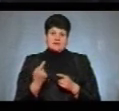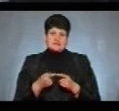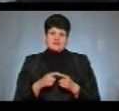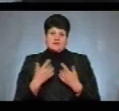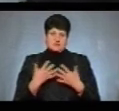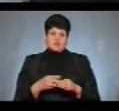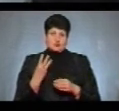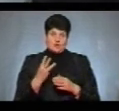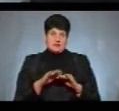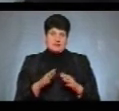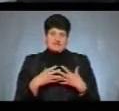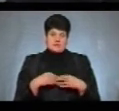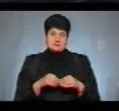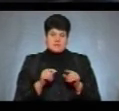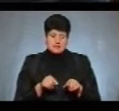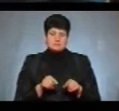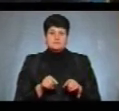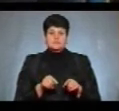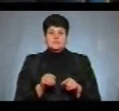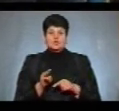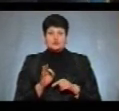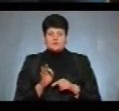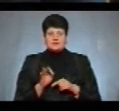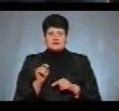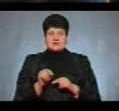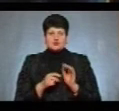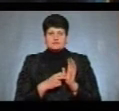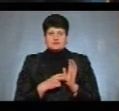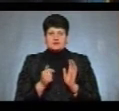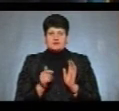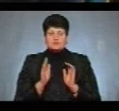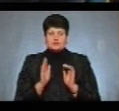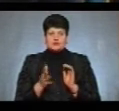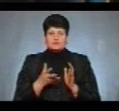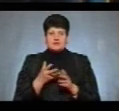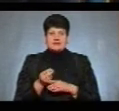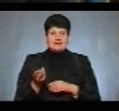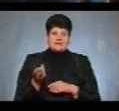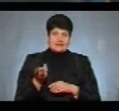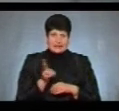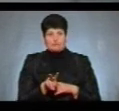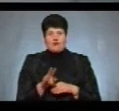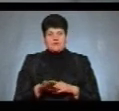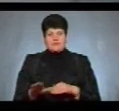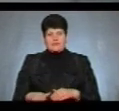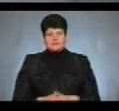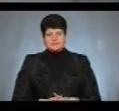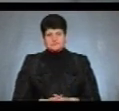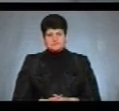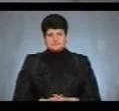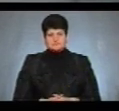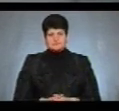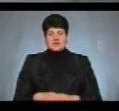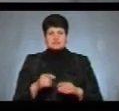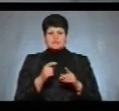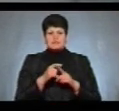троє дітей в сім'ї, то 1700 гривень буде платитися на двох дітей. За